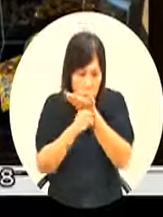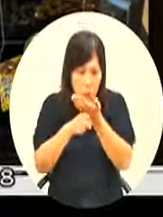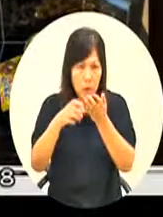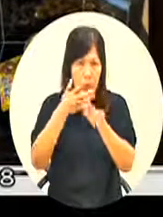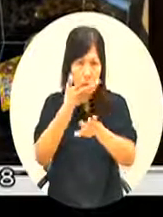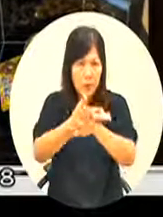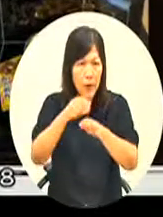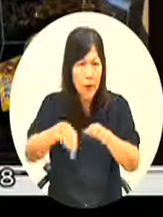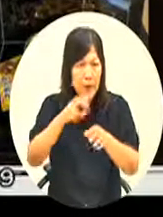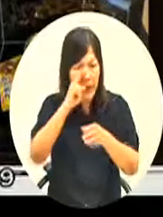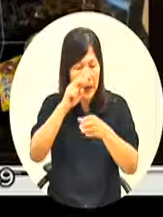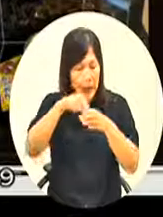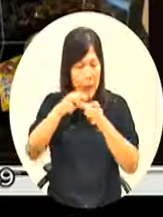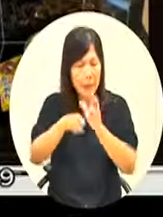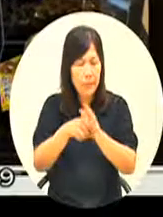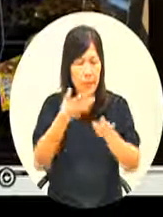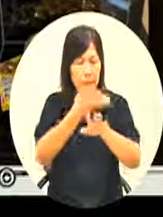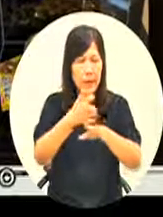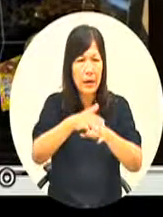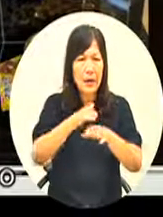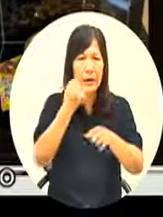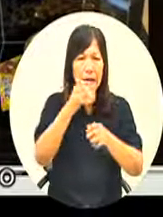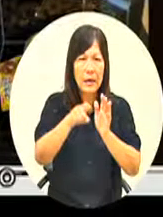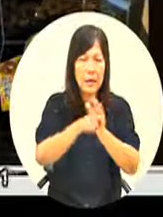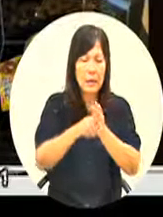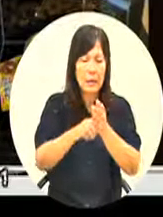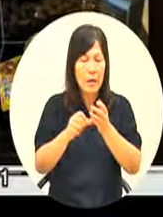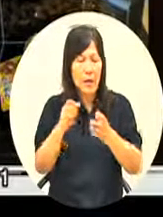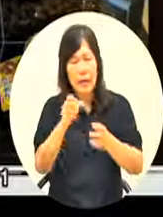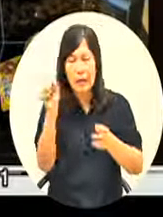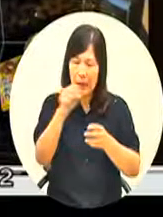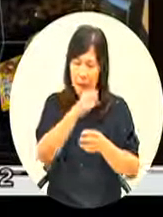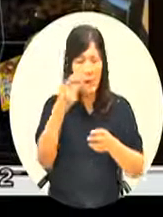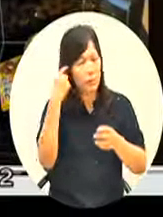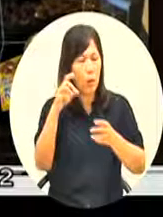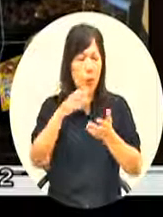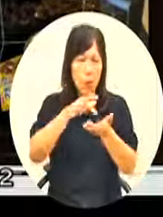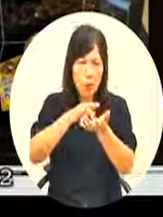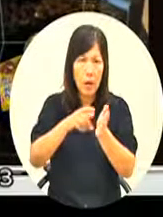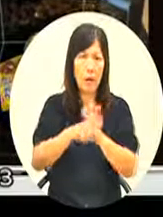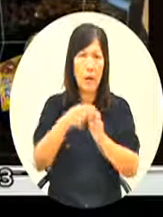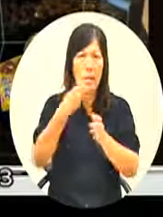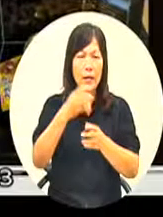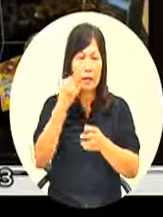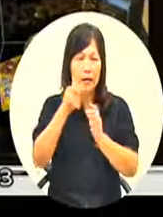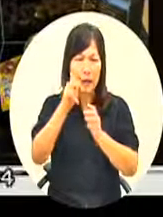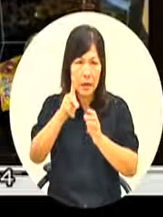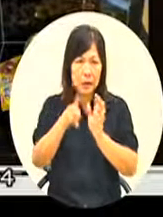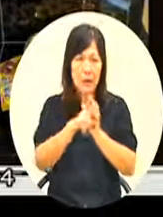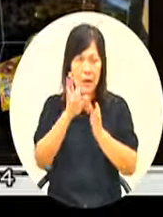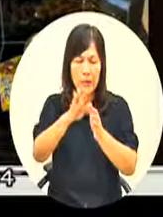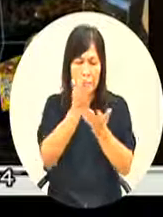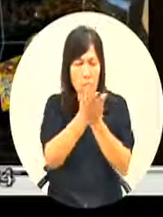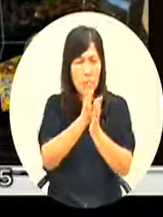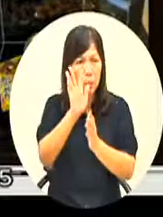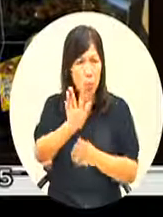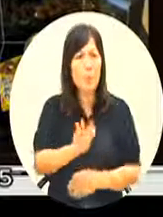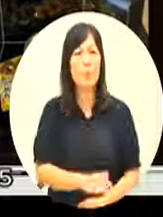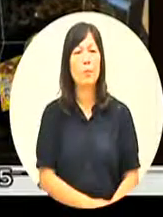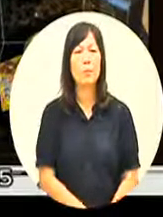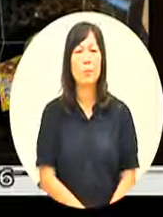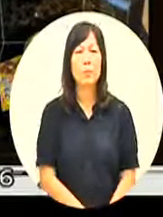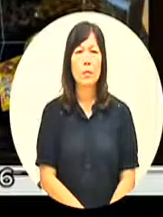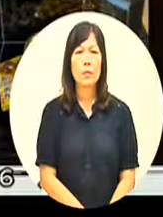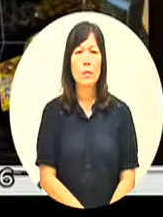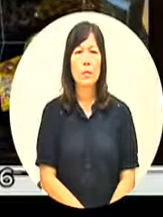啡包里面放安非他命、摇头丸、 K 他命、一粒棉等等。那我们看